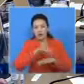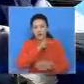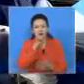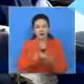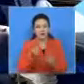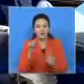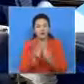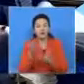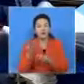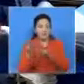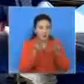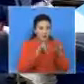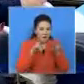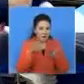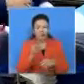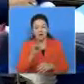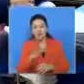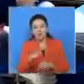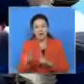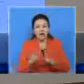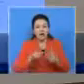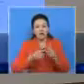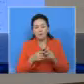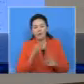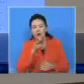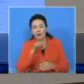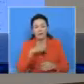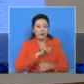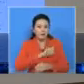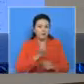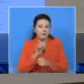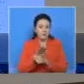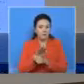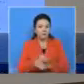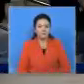үнемі бақылауда болатынын айтып, IT мамандарын даярлау жұмыстарын күшейтуді тапсырды.